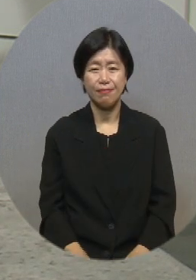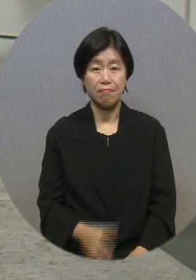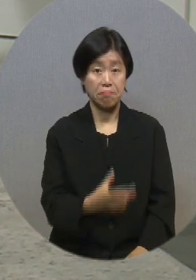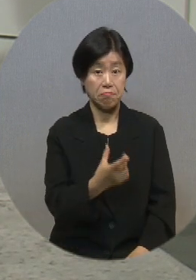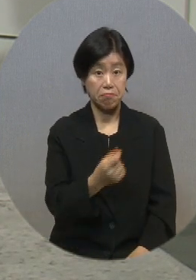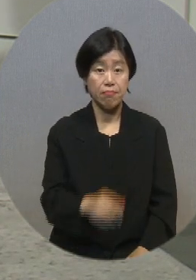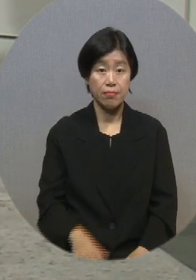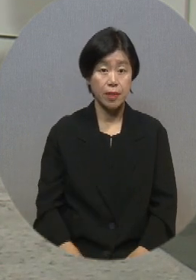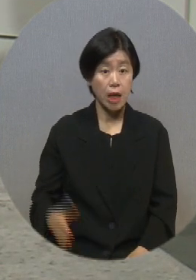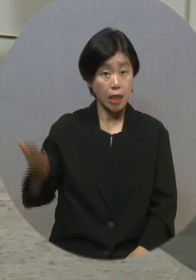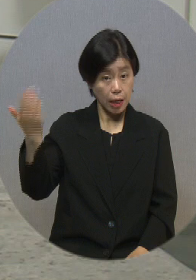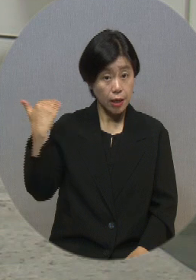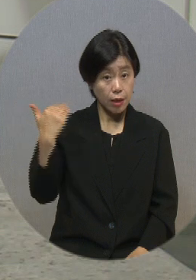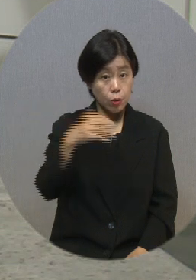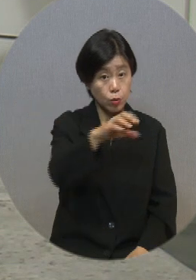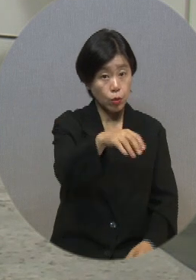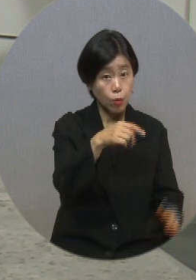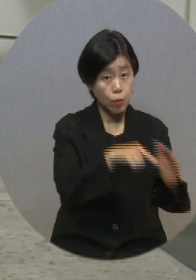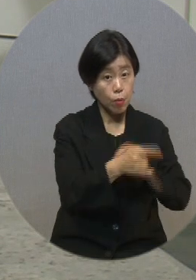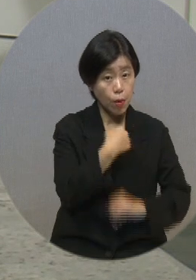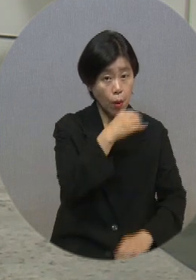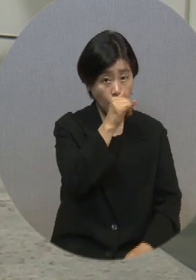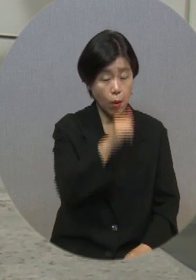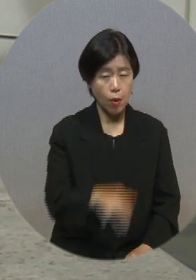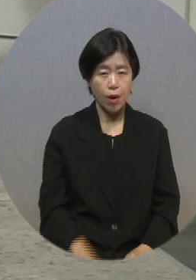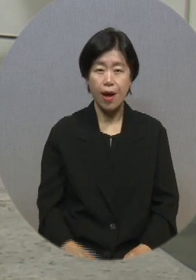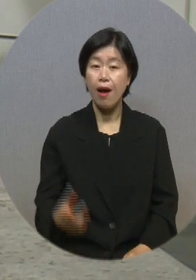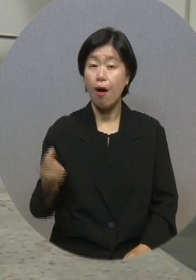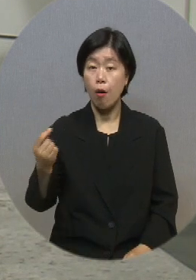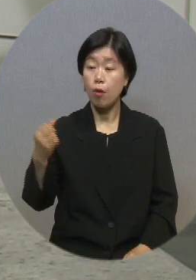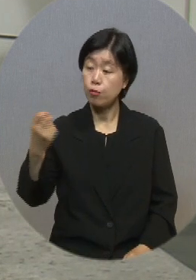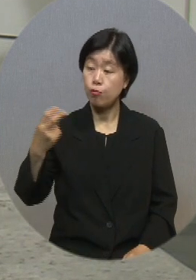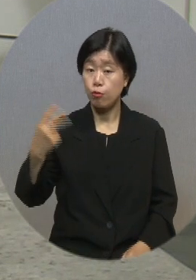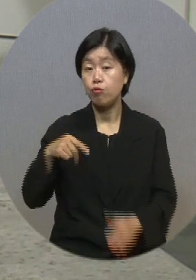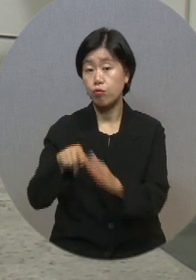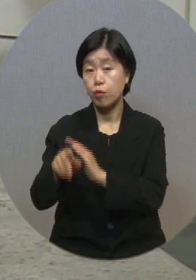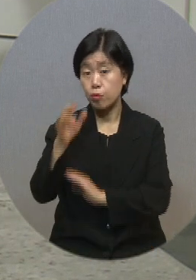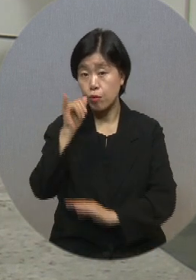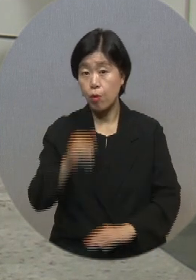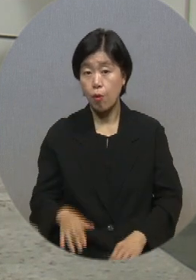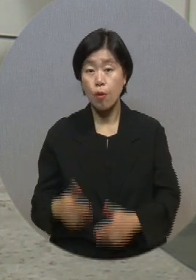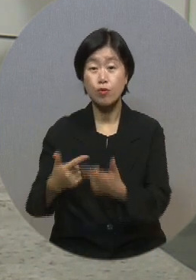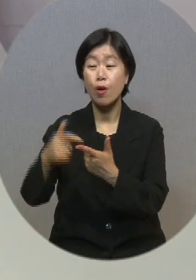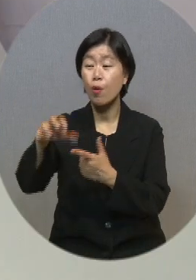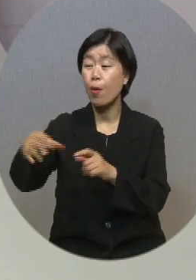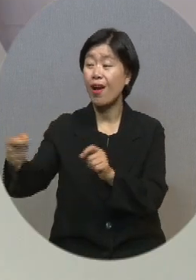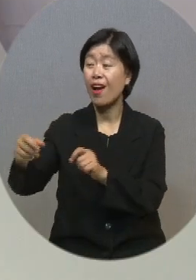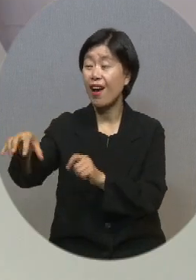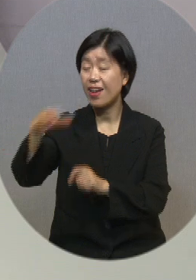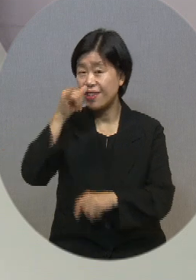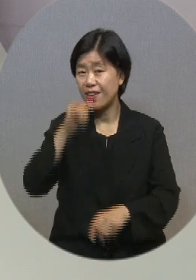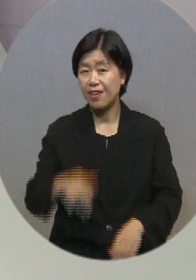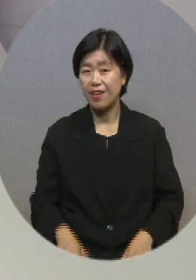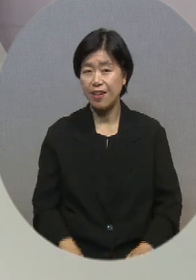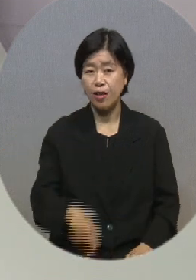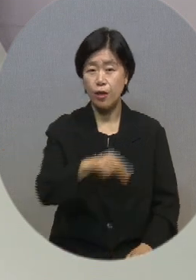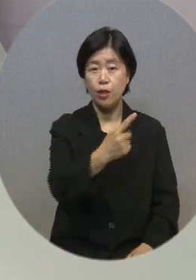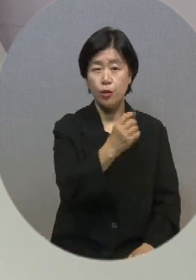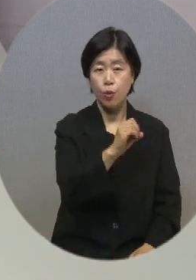네. 옛날에도 가셨더랬었어요? 네, 자주 가죠, 여기는. 부산이니까. 아, 네. 그 송도